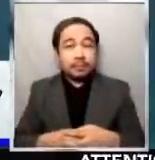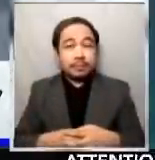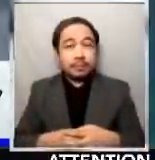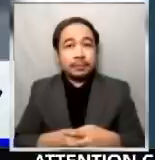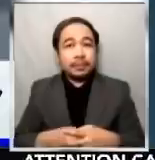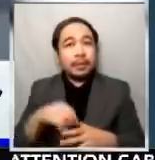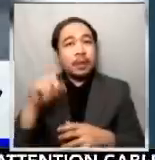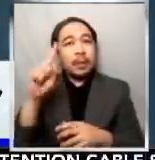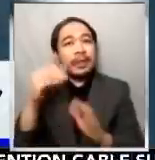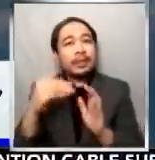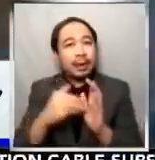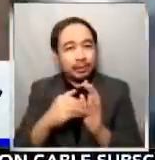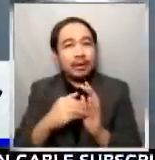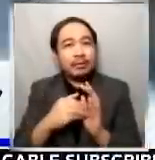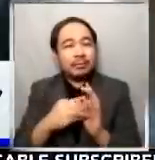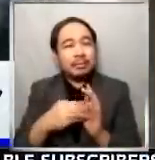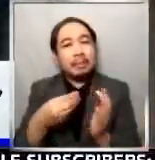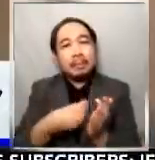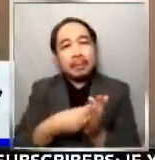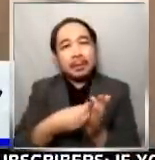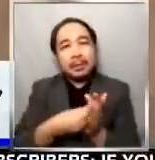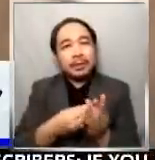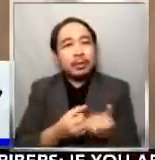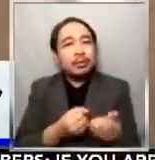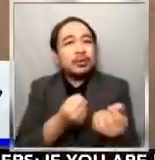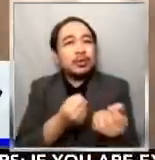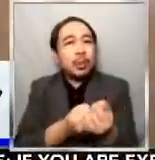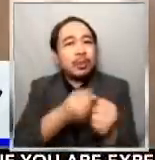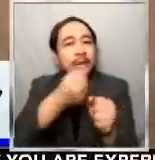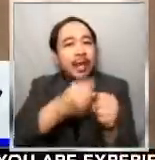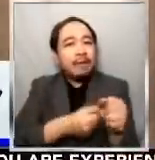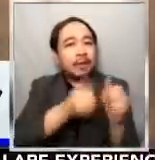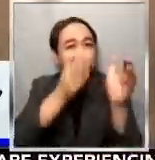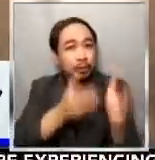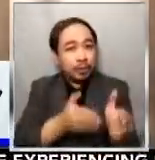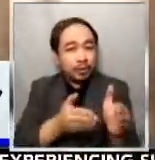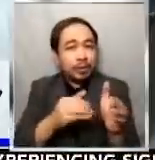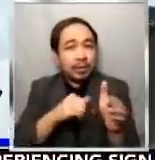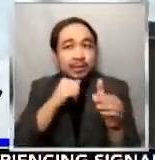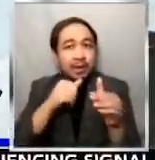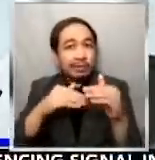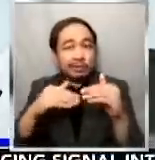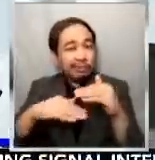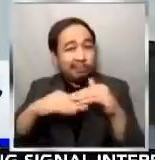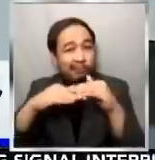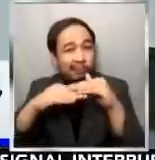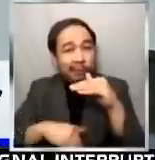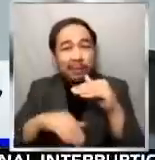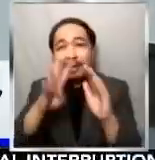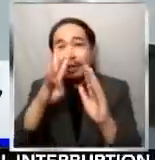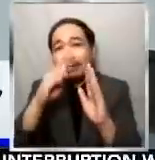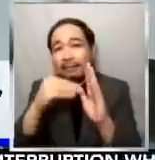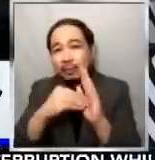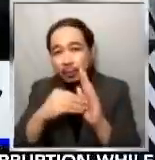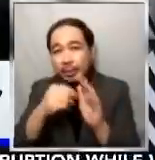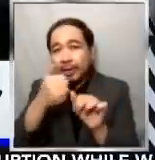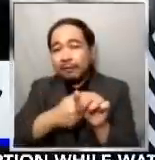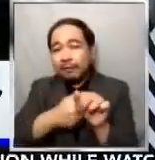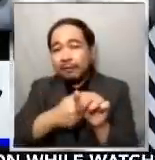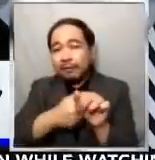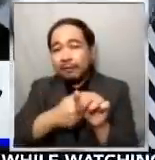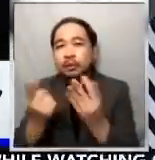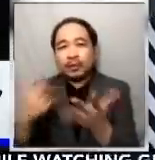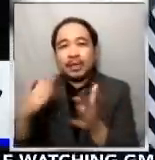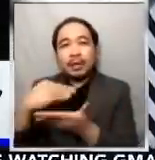1,000 pisong halaga ng tulong kada tao o hindi bababa sa 4,000 piso kada pamilya. Yan ang budget ng ayudang inaprubahan ni Pangulong